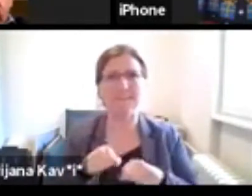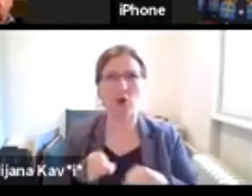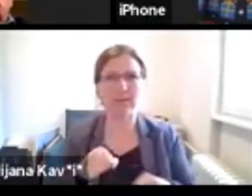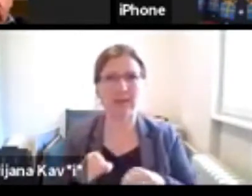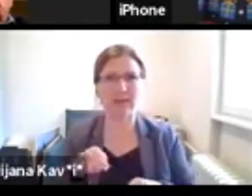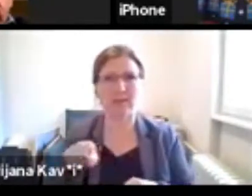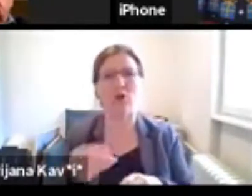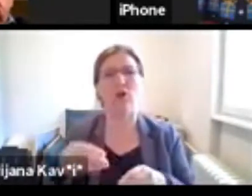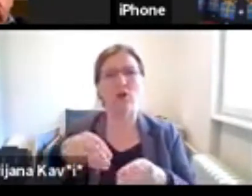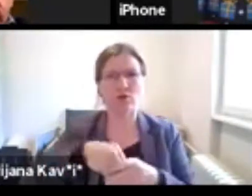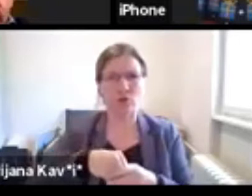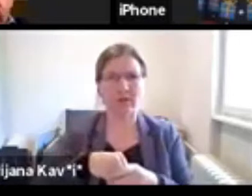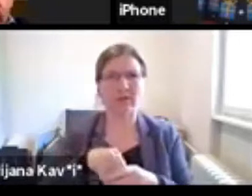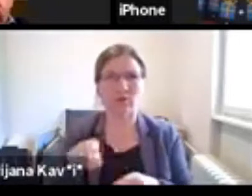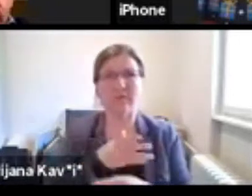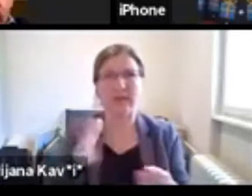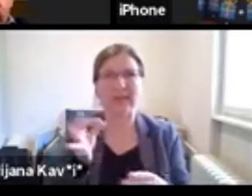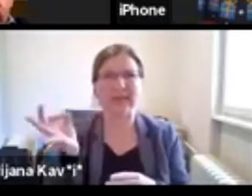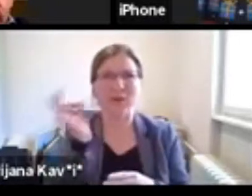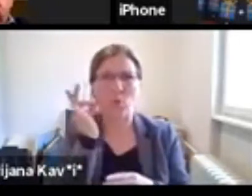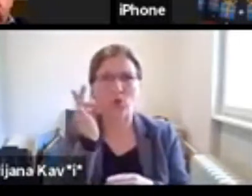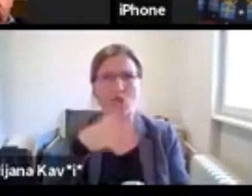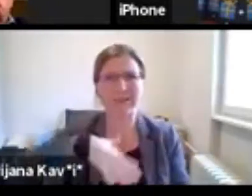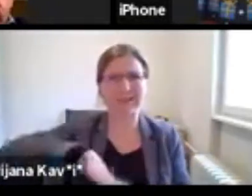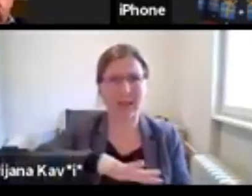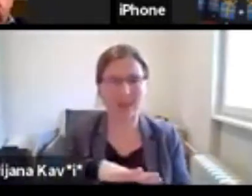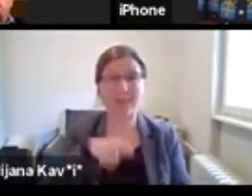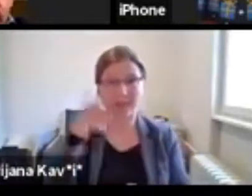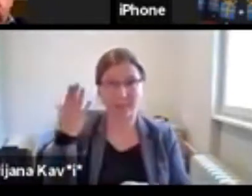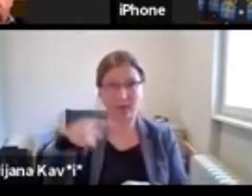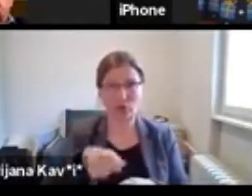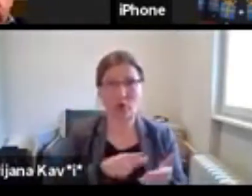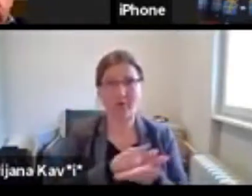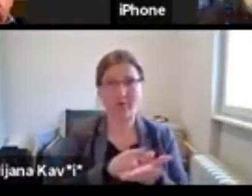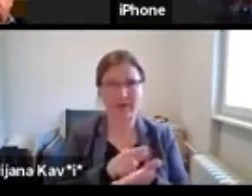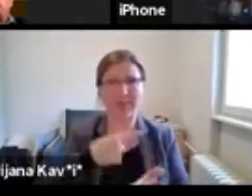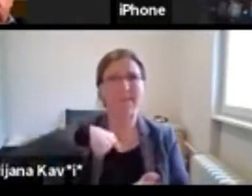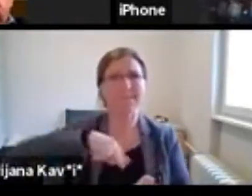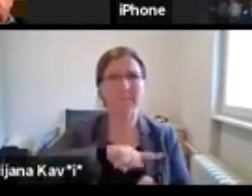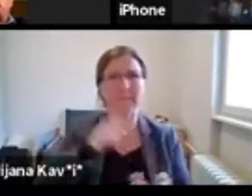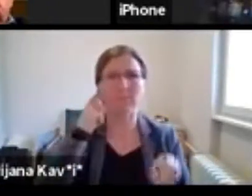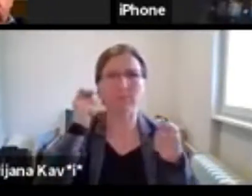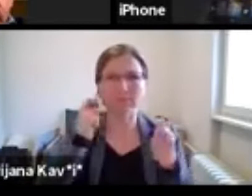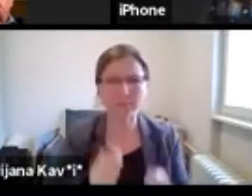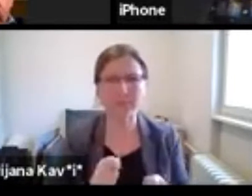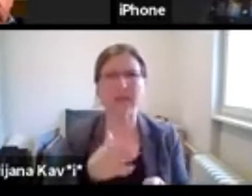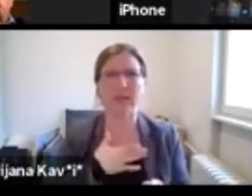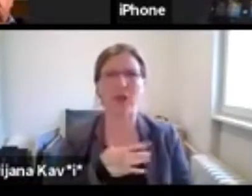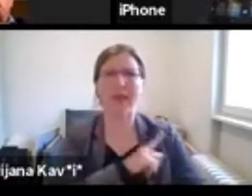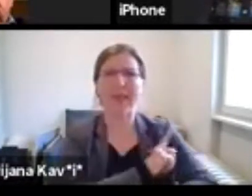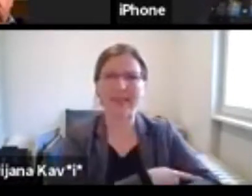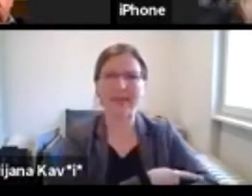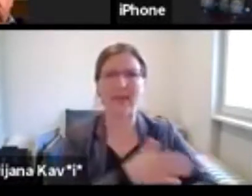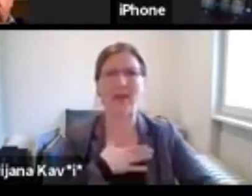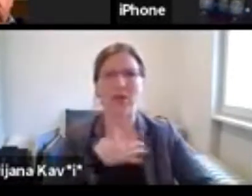još dodatnu ugrozu na sve skupa, odlučili smo da usmjerimo svoju energiju, svoja znanja, svoje kapacitete na